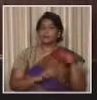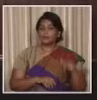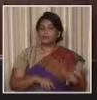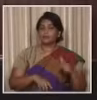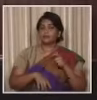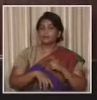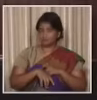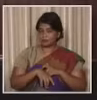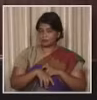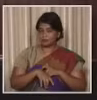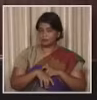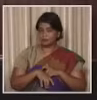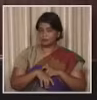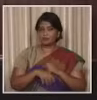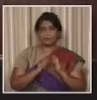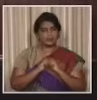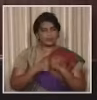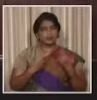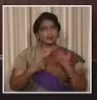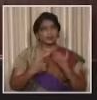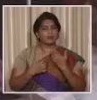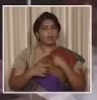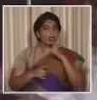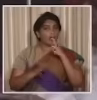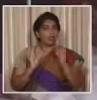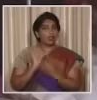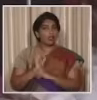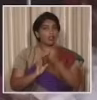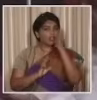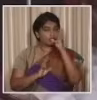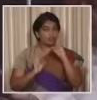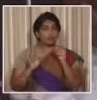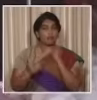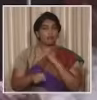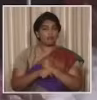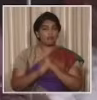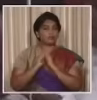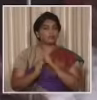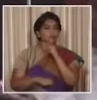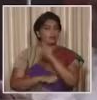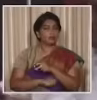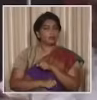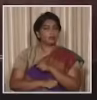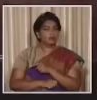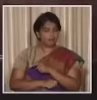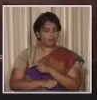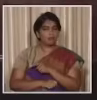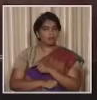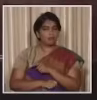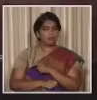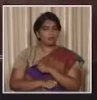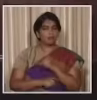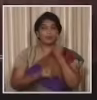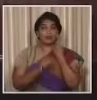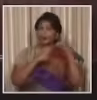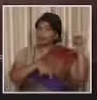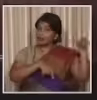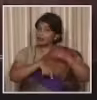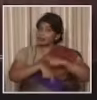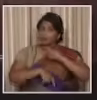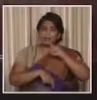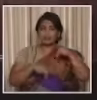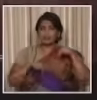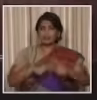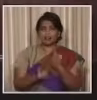අවස්ථාව මම කතා කරන්නේ ලක්ෂ 13ක් රාජ්‍ය සේවකයන්ට වෙනුවෙන්. ඔබතුමා ඒක ඉදිරිපත් කරන්න පරීක්ෂණයේ වෙලාවට. දැන්